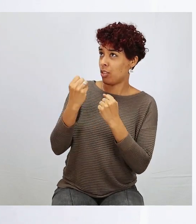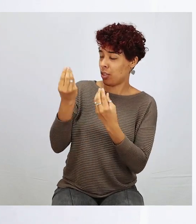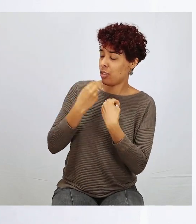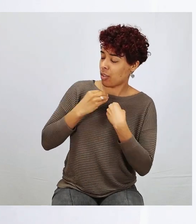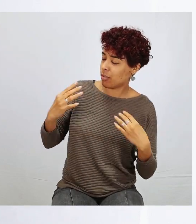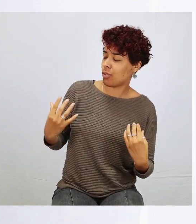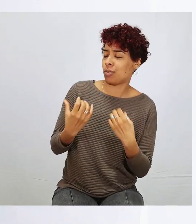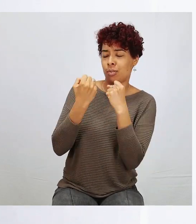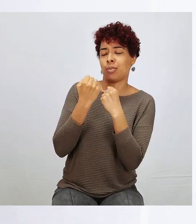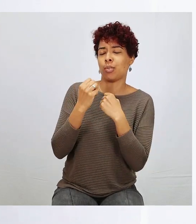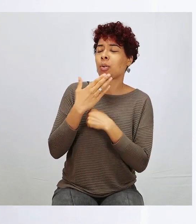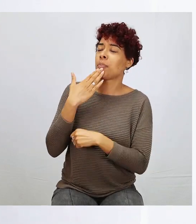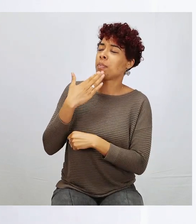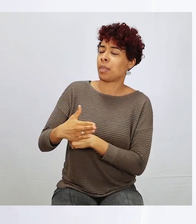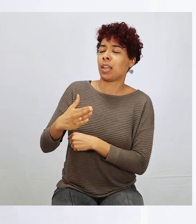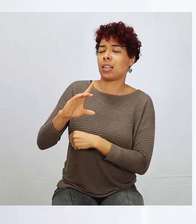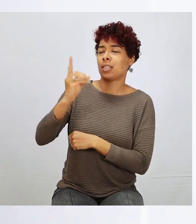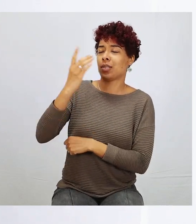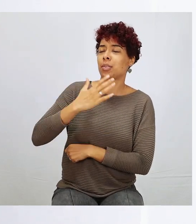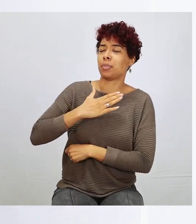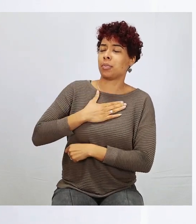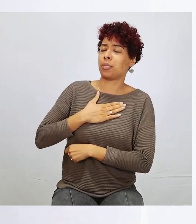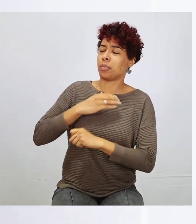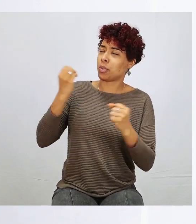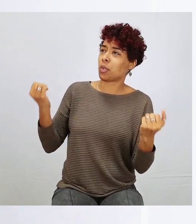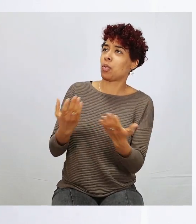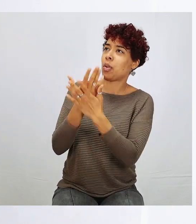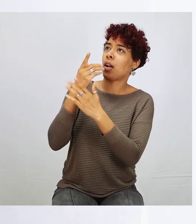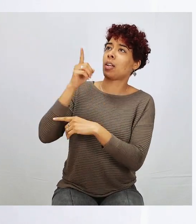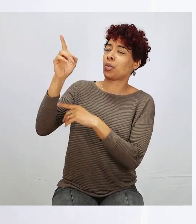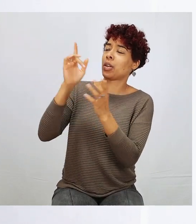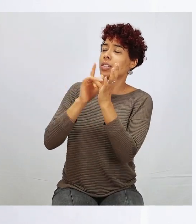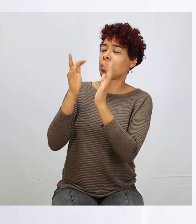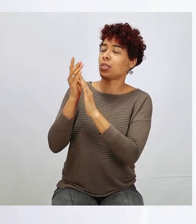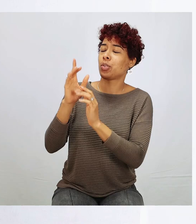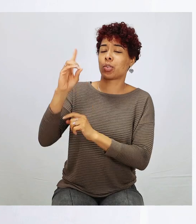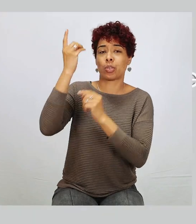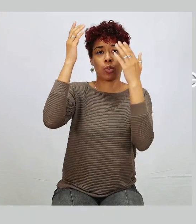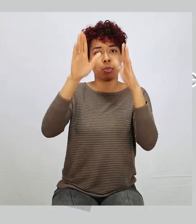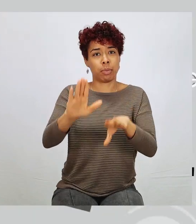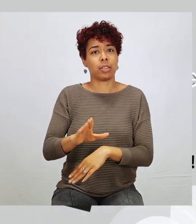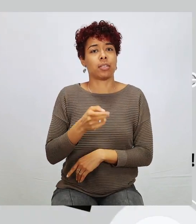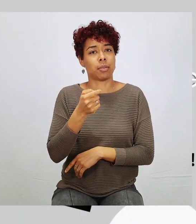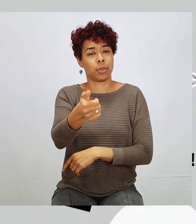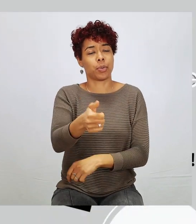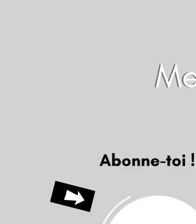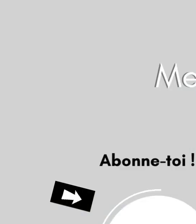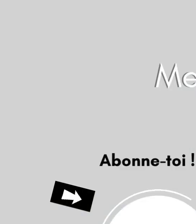Merci notre Dieu. Gloire à toi, Jésus. Amen. Que Dieu vous bénisse. On se retrouve la prochaine fois.